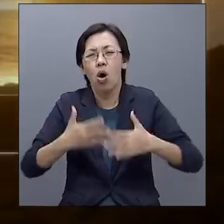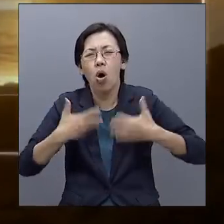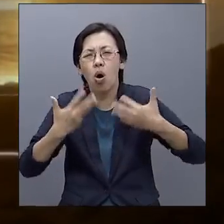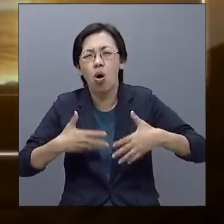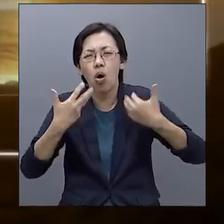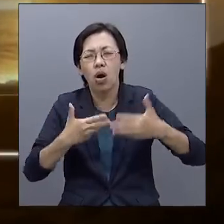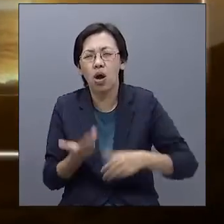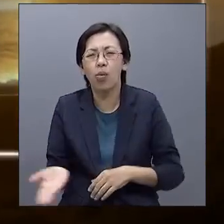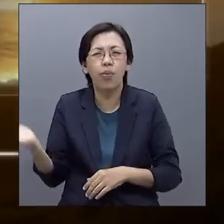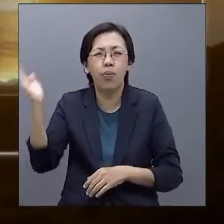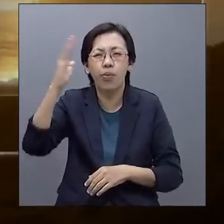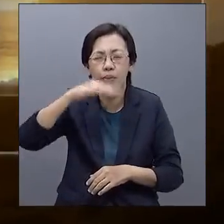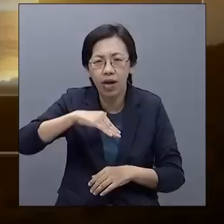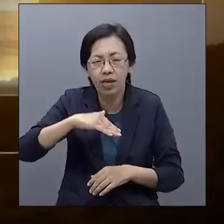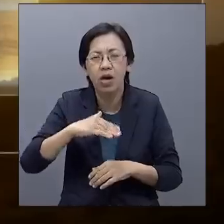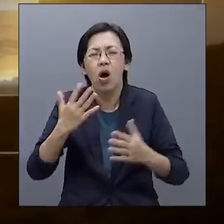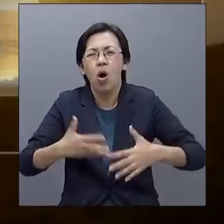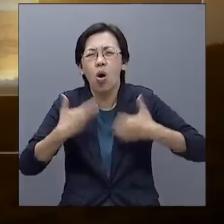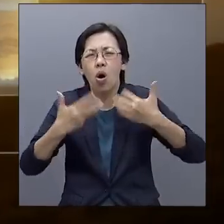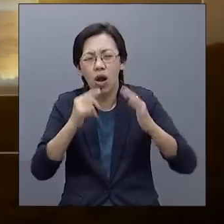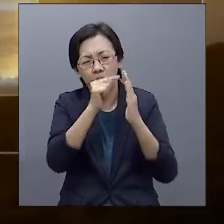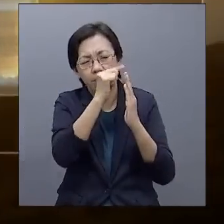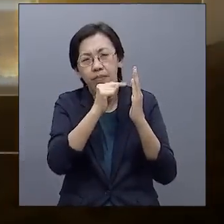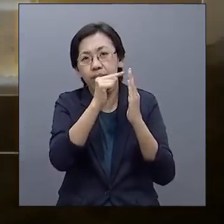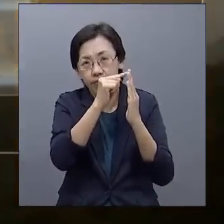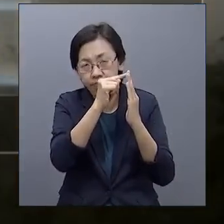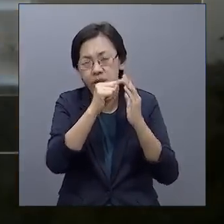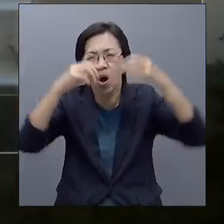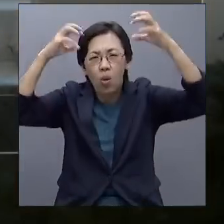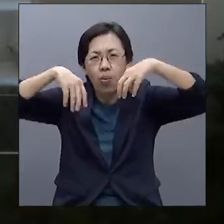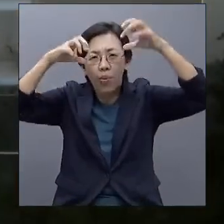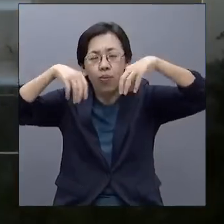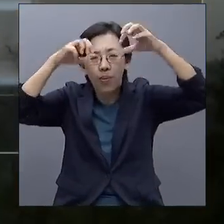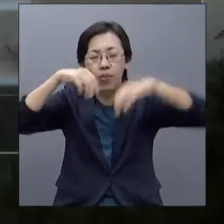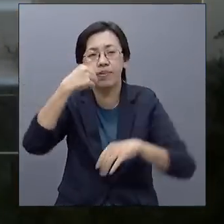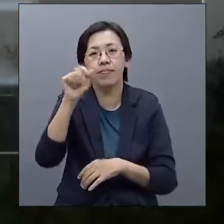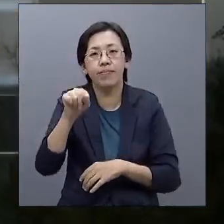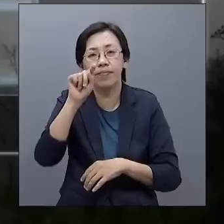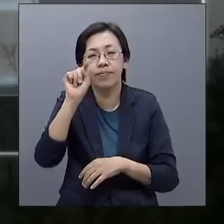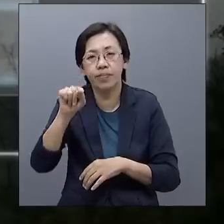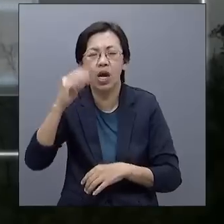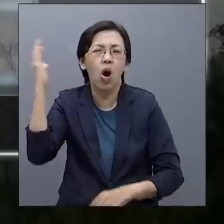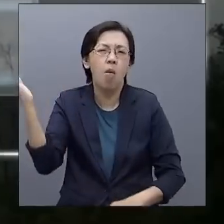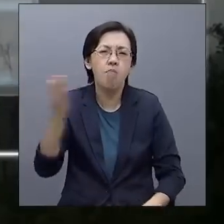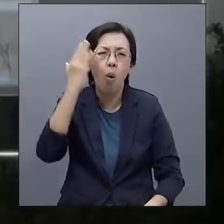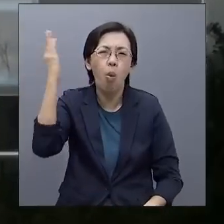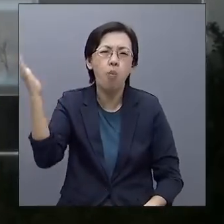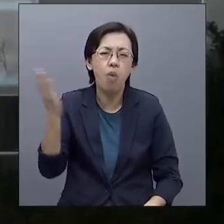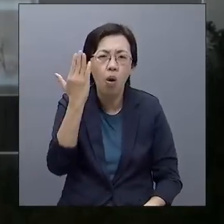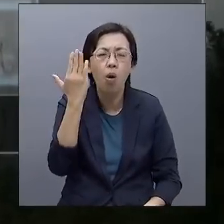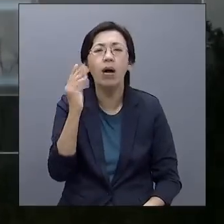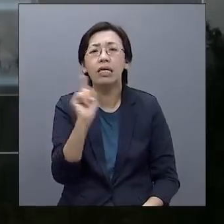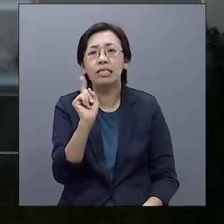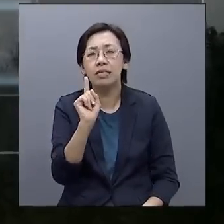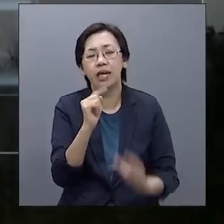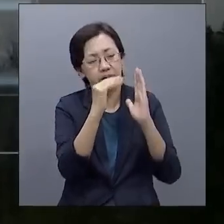ไปและมีฟ้าหลัวในตอนกลางวันมีอากาศร้อนจัดในบางพื้นที่กับมีฝนฟ้าคะนอง 10% ของพื้นที่มีลมกระโชกแรงบางแห่งส่วนมากทางตอน